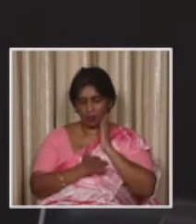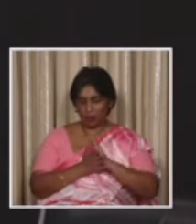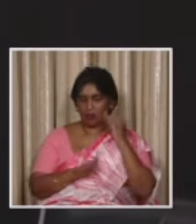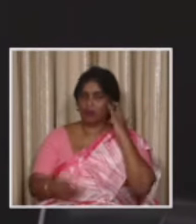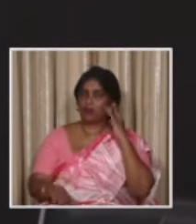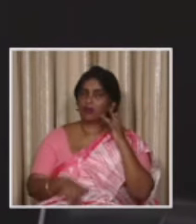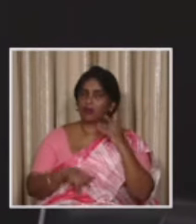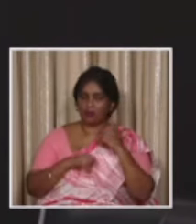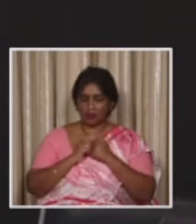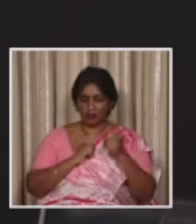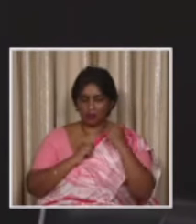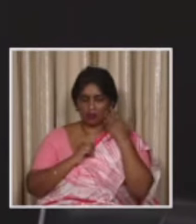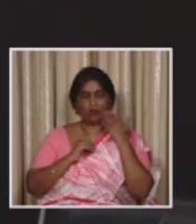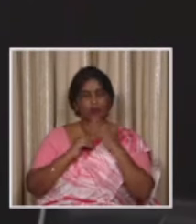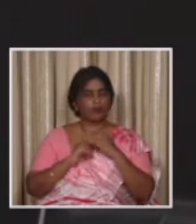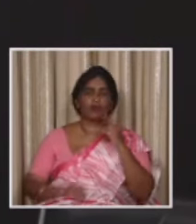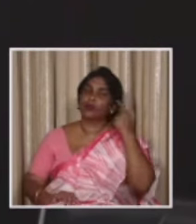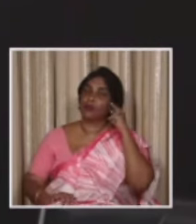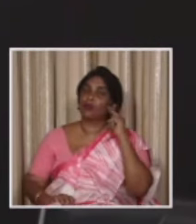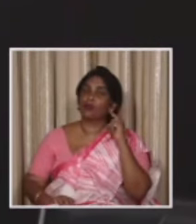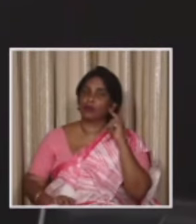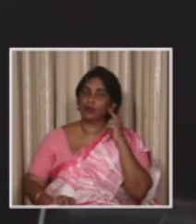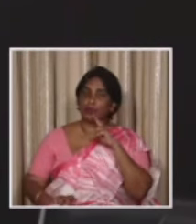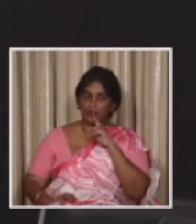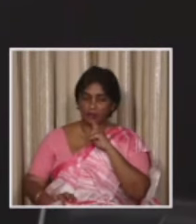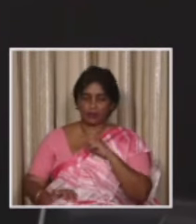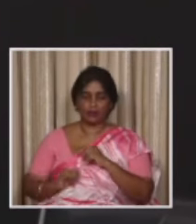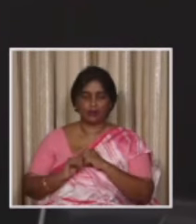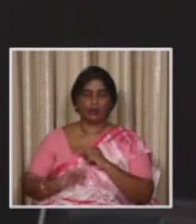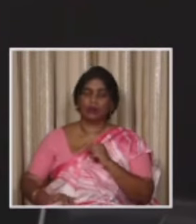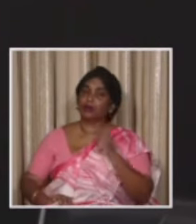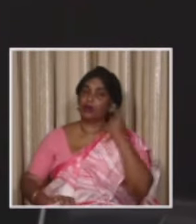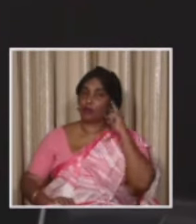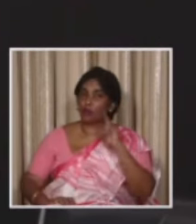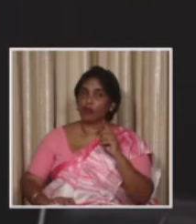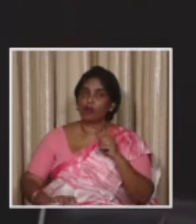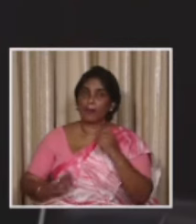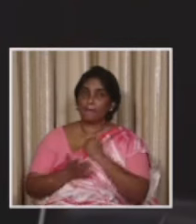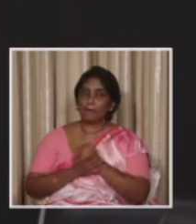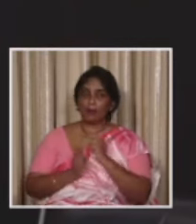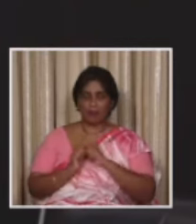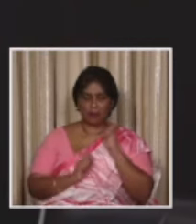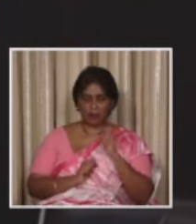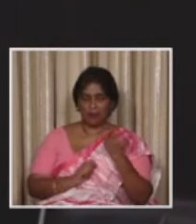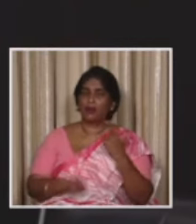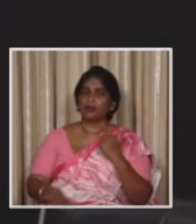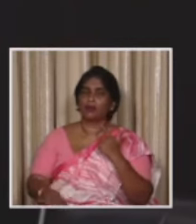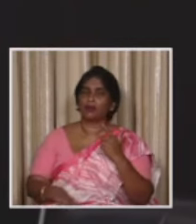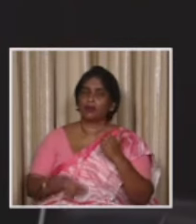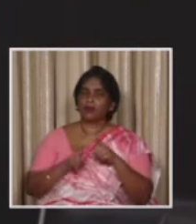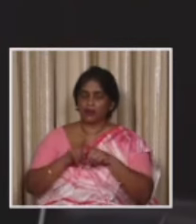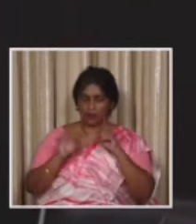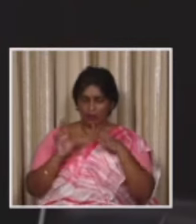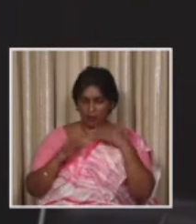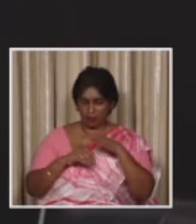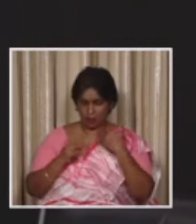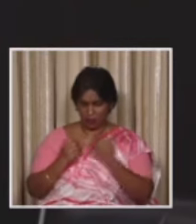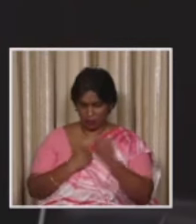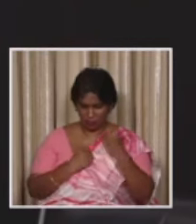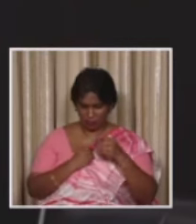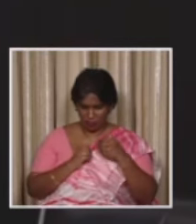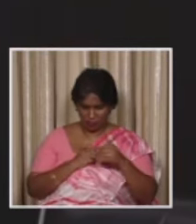සංවර්ධන හෝටල් වල තිබ්බ තත්ත්වය තමයි මම කිව්වේ. එමෙයාගේ බැංකු ණය ගෙවා ගන්න බැරිවීම තුළ මේවා සින්න වෙන්න ගත්ත